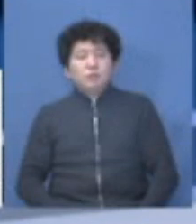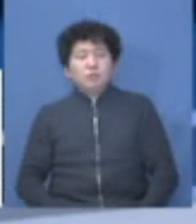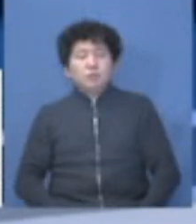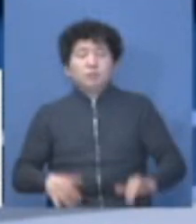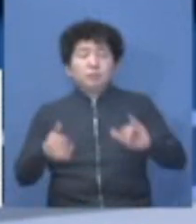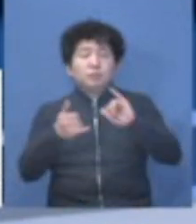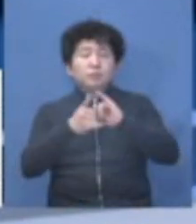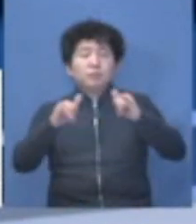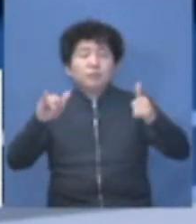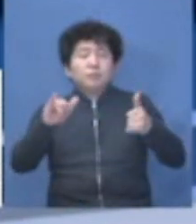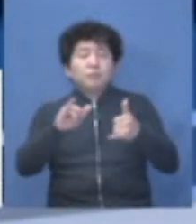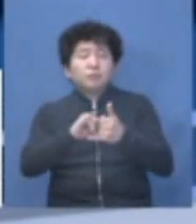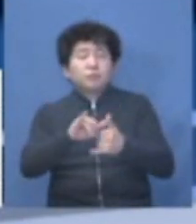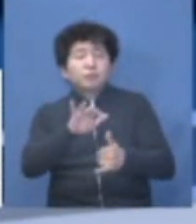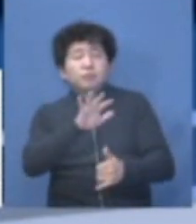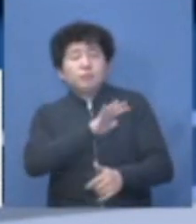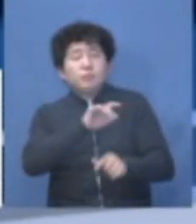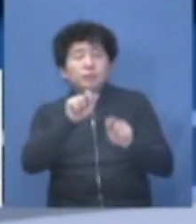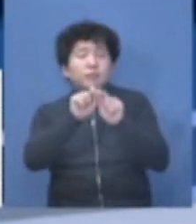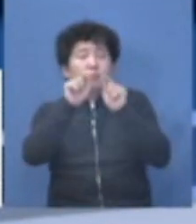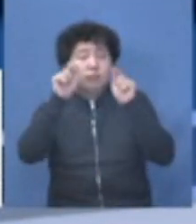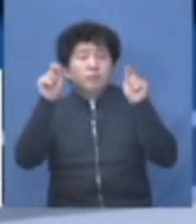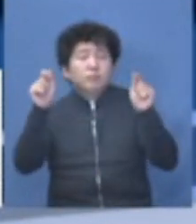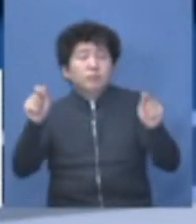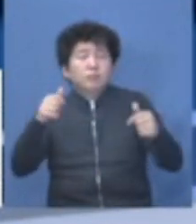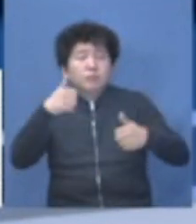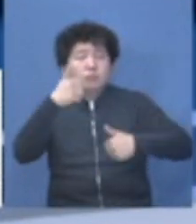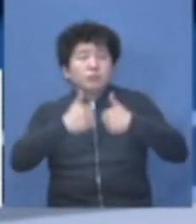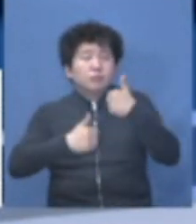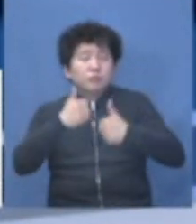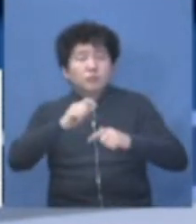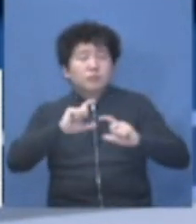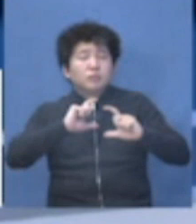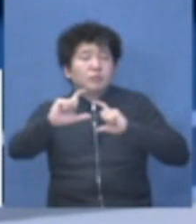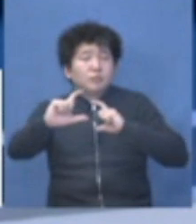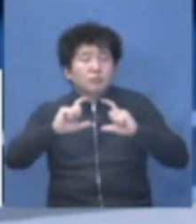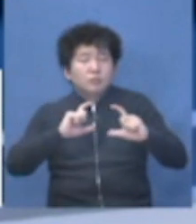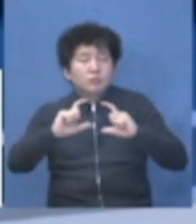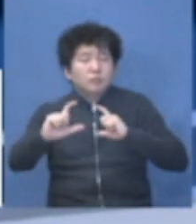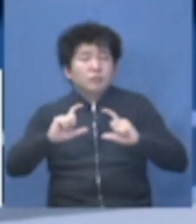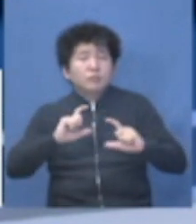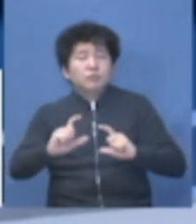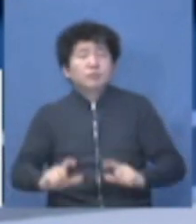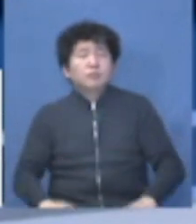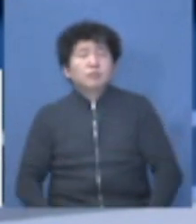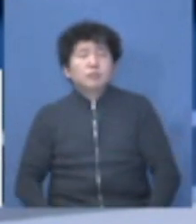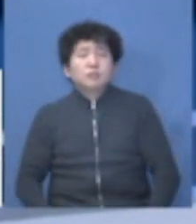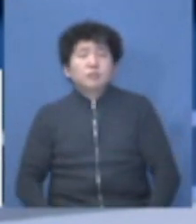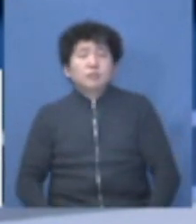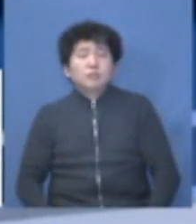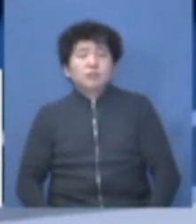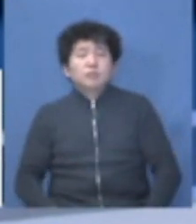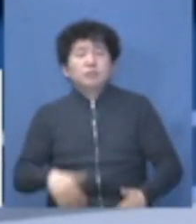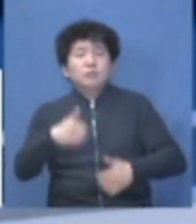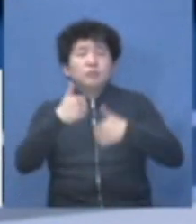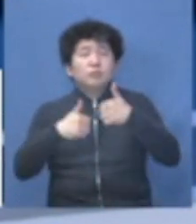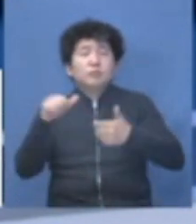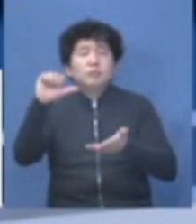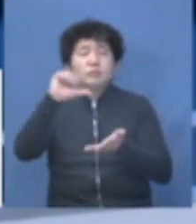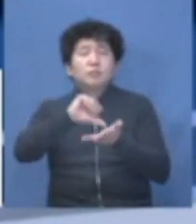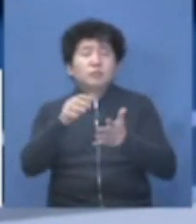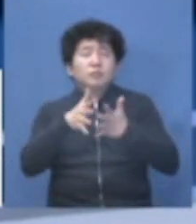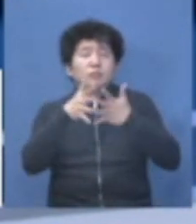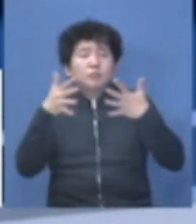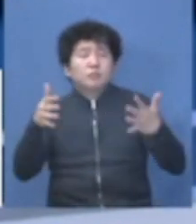В Усть-Каменогорске прошел открытый кубок по шахматам, организованный Сенатом парламента Республики Казахстан. В турнире приняли участие